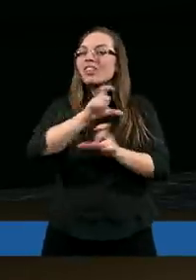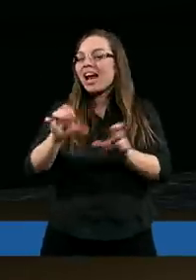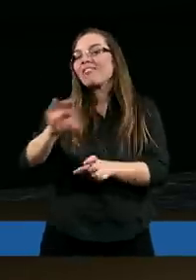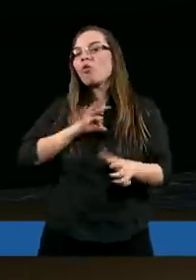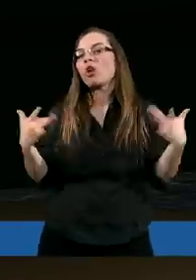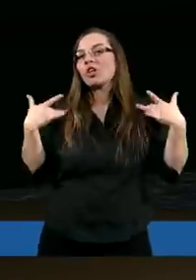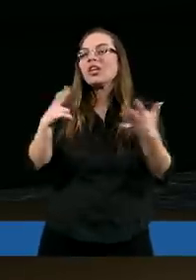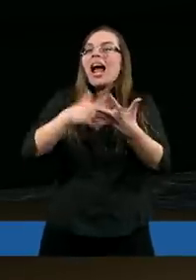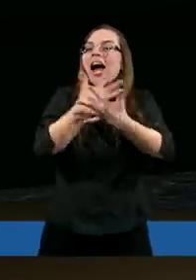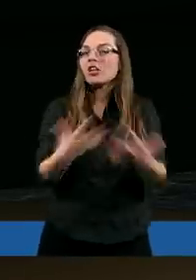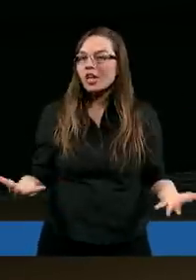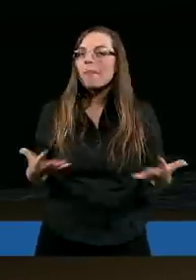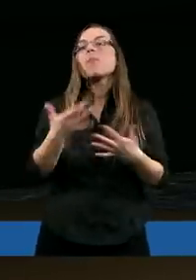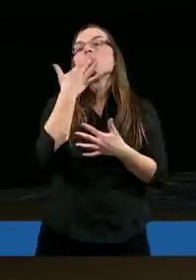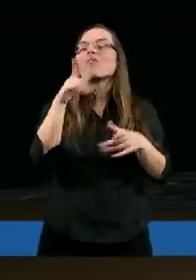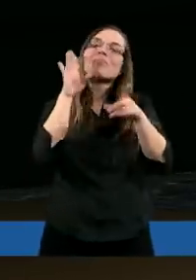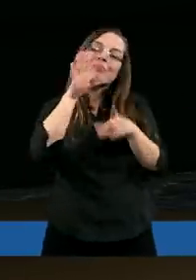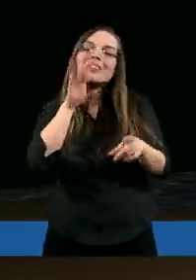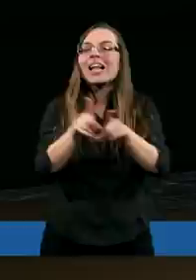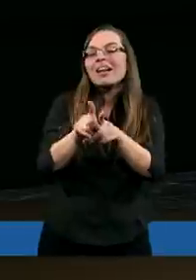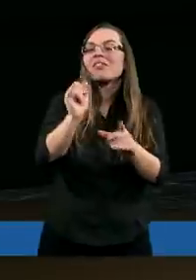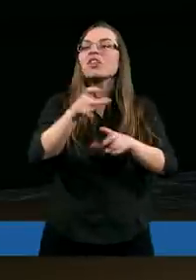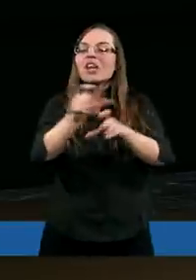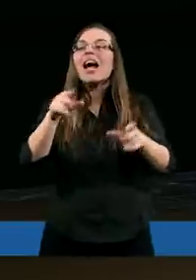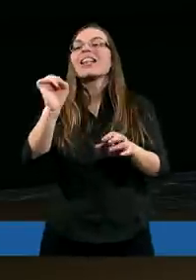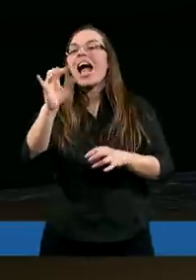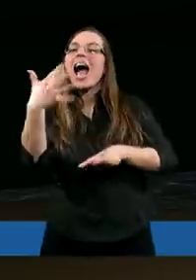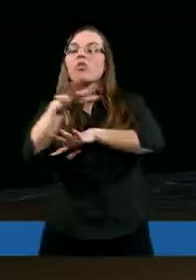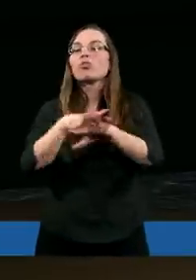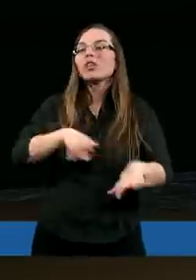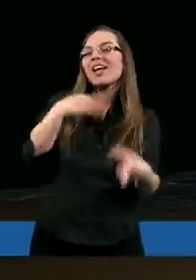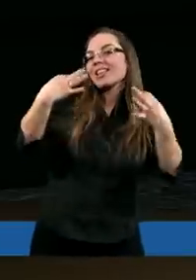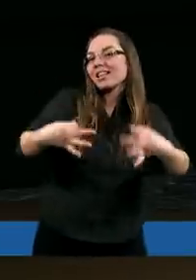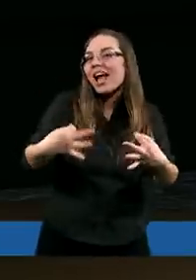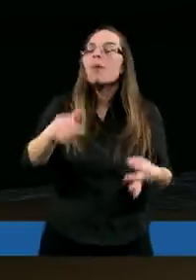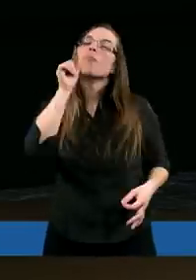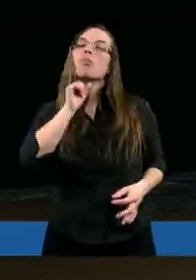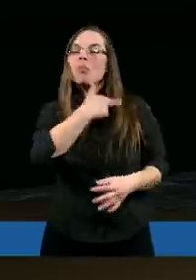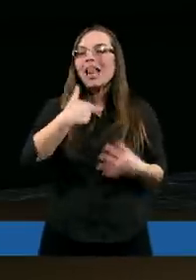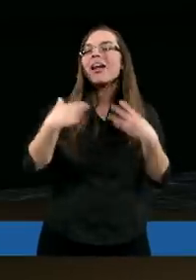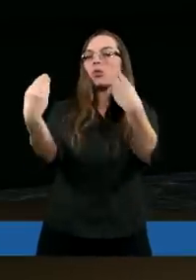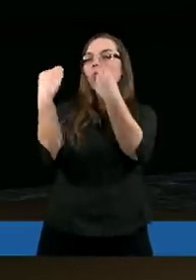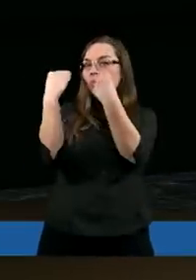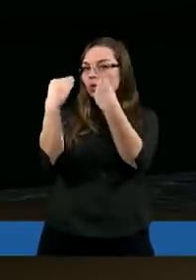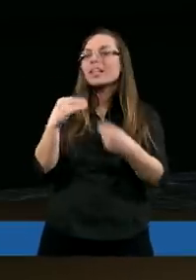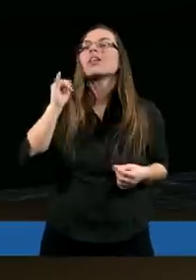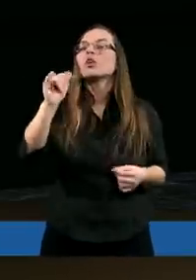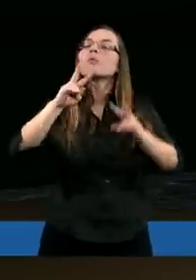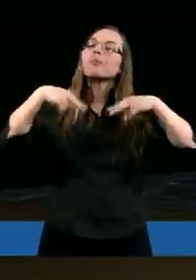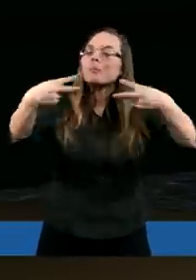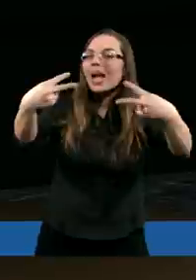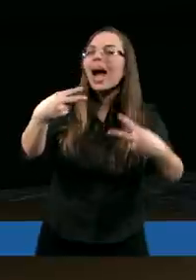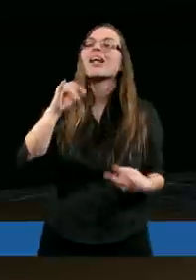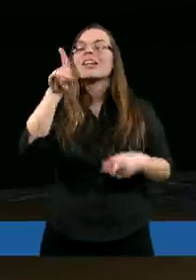na ziemi, mówię, że oczywiście w tych etapach jakby najwyraźniej, tak Duch Święty teraz próbuje nas uczyć i próbuje przekazać ją